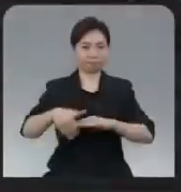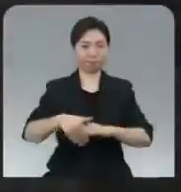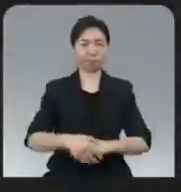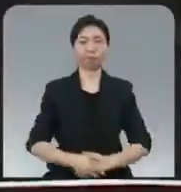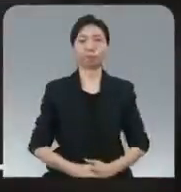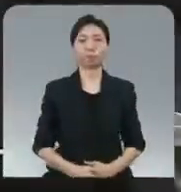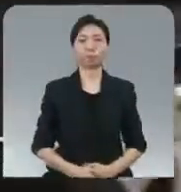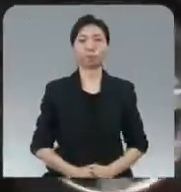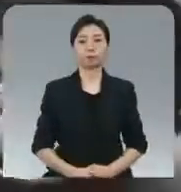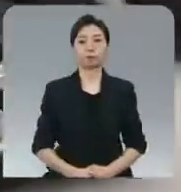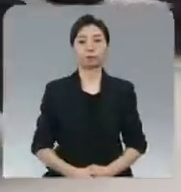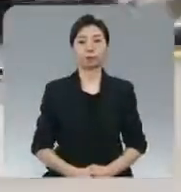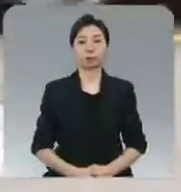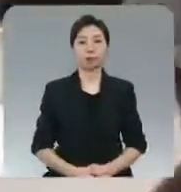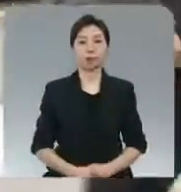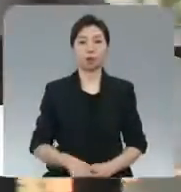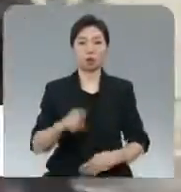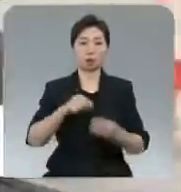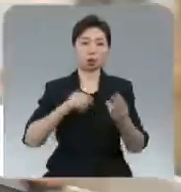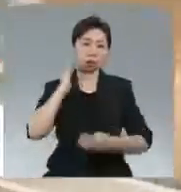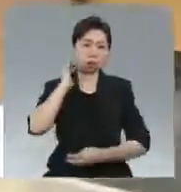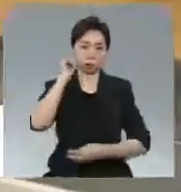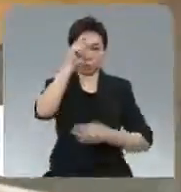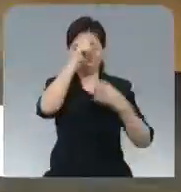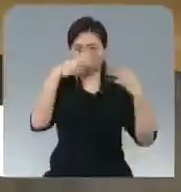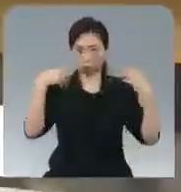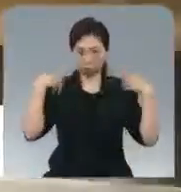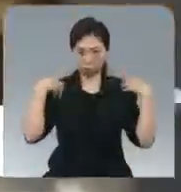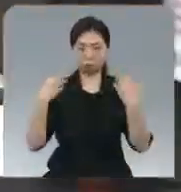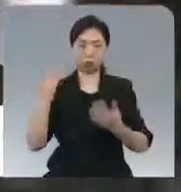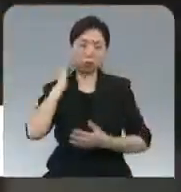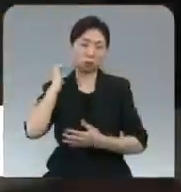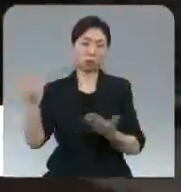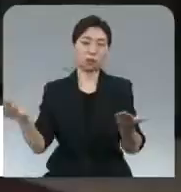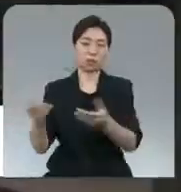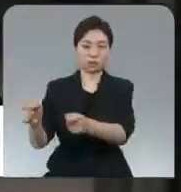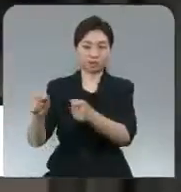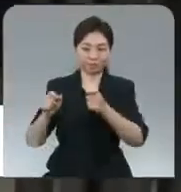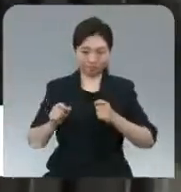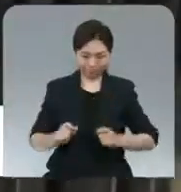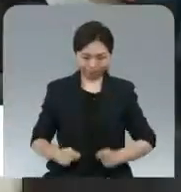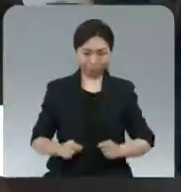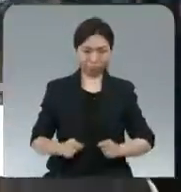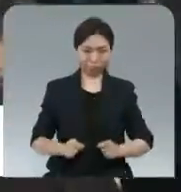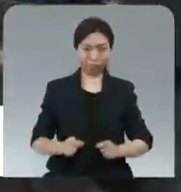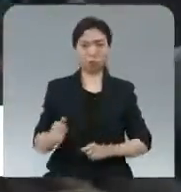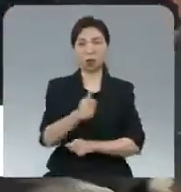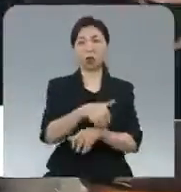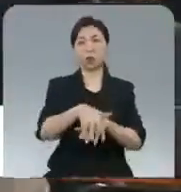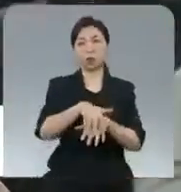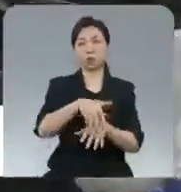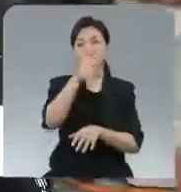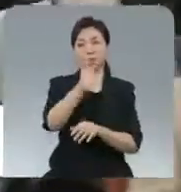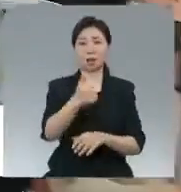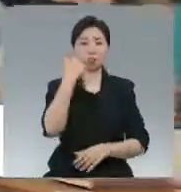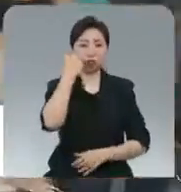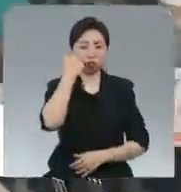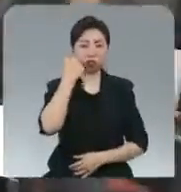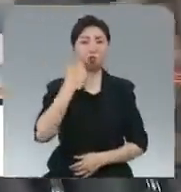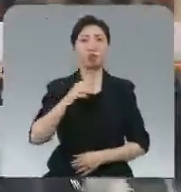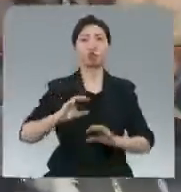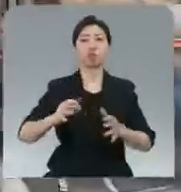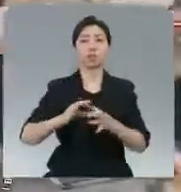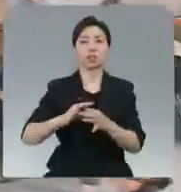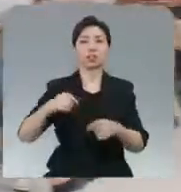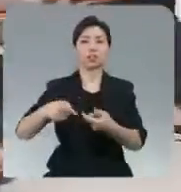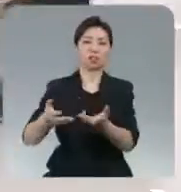der gewählte präsidentin sonja hat an scholl zu den chef der partei des volkes zum vorsitzenden eines übergangs ausschusses ernannt